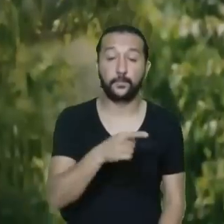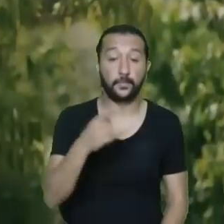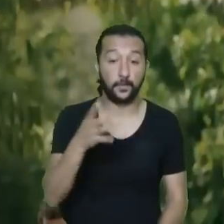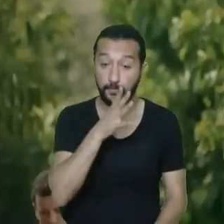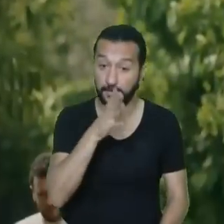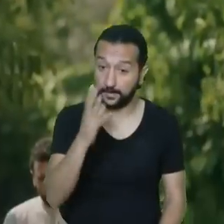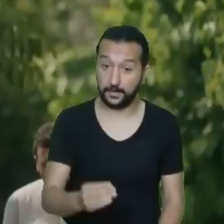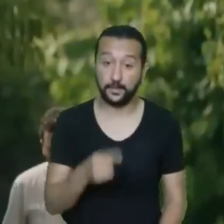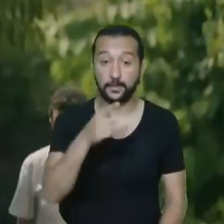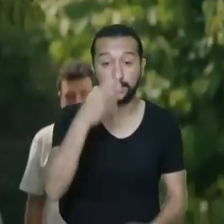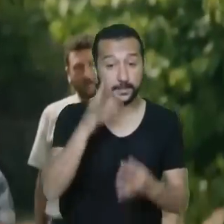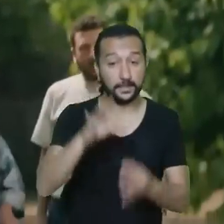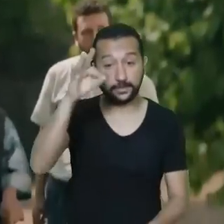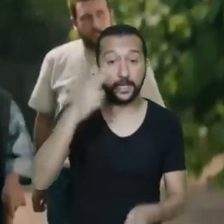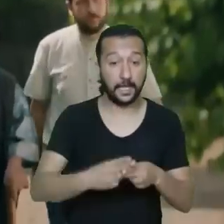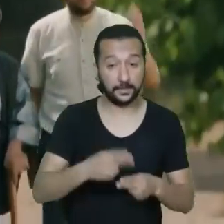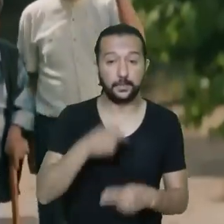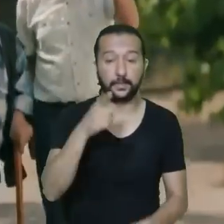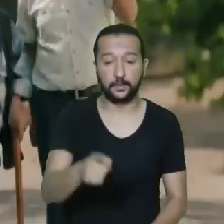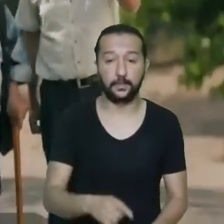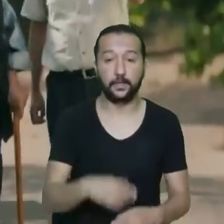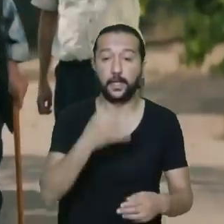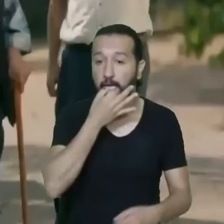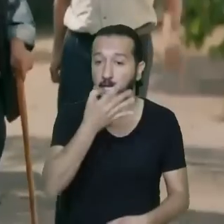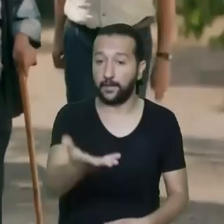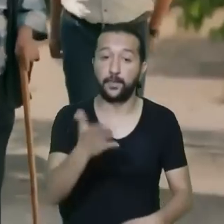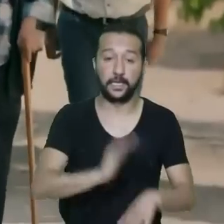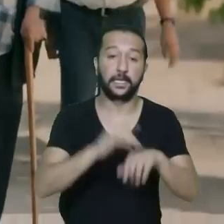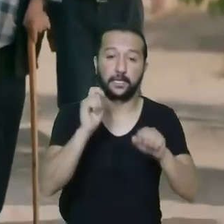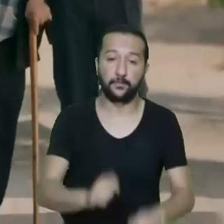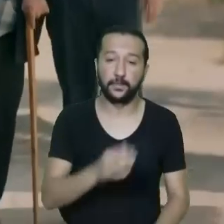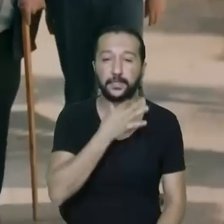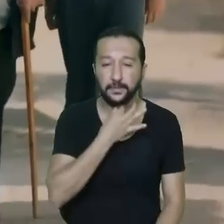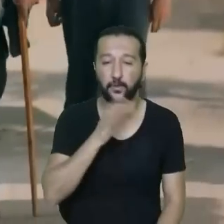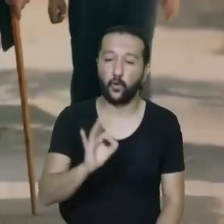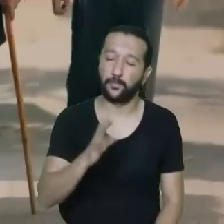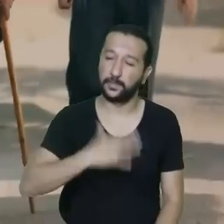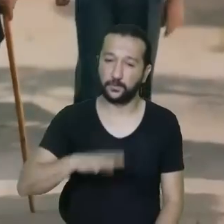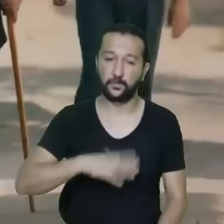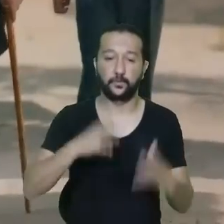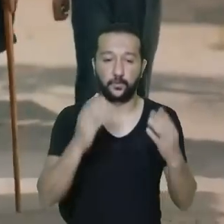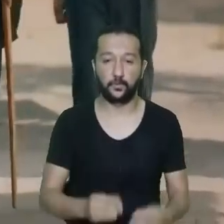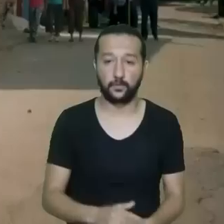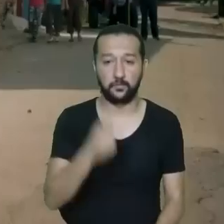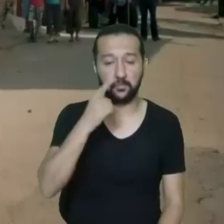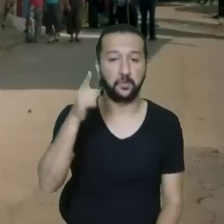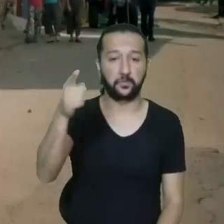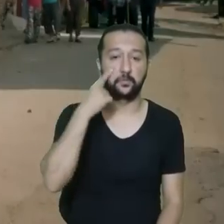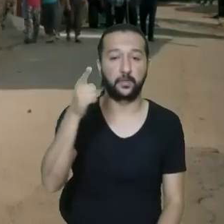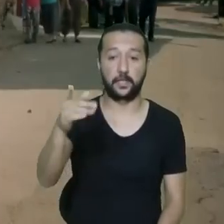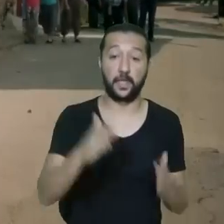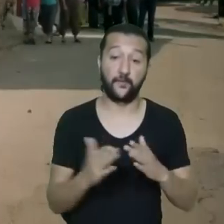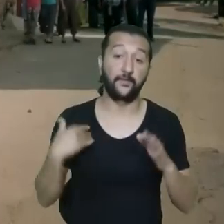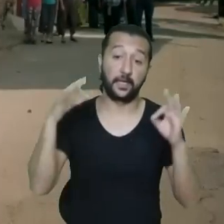bilenlerim insaniyet namına haber vermeleri önemli, rica olur be. Buna bak şuna.